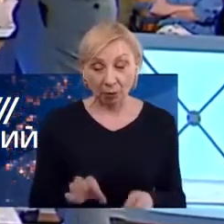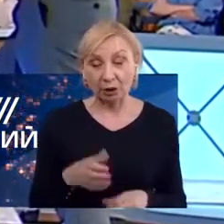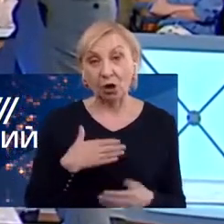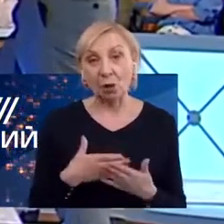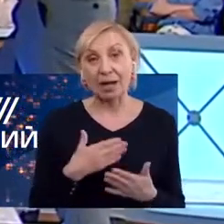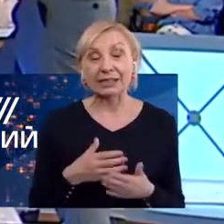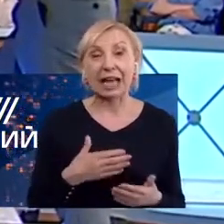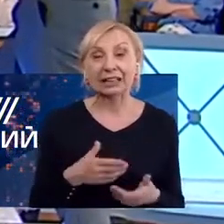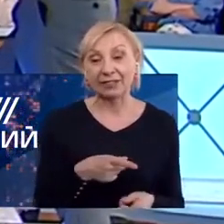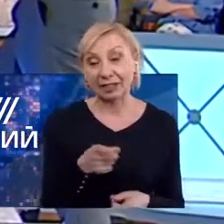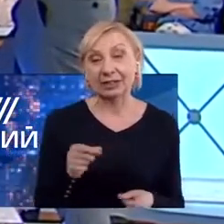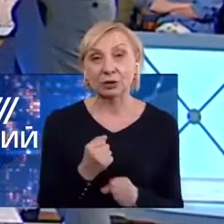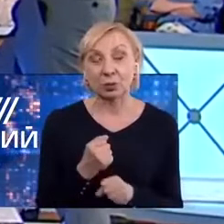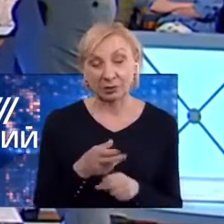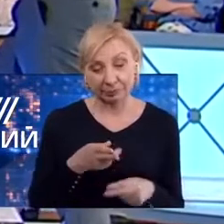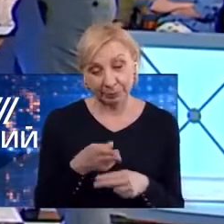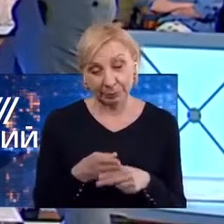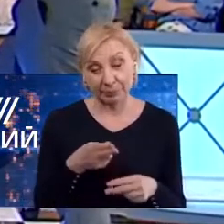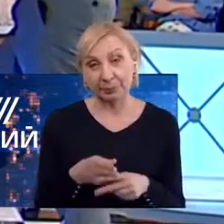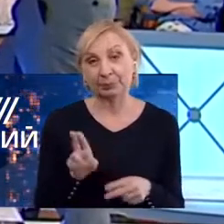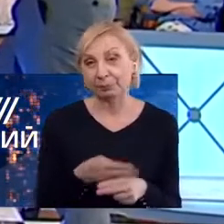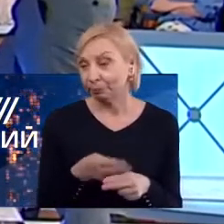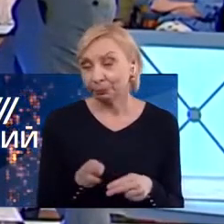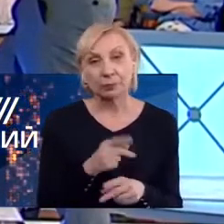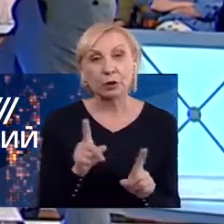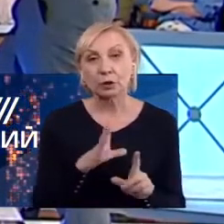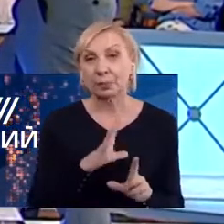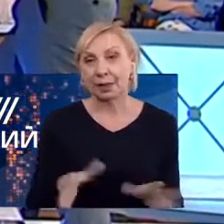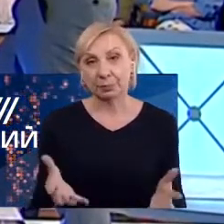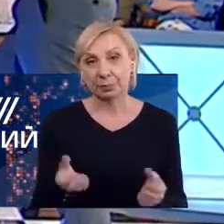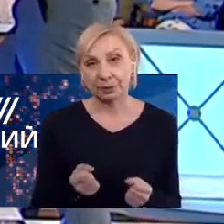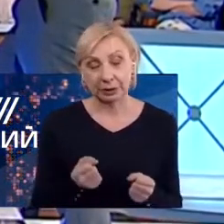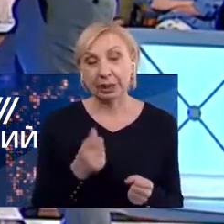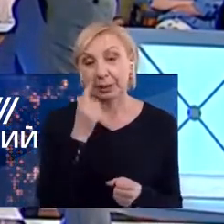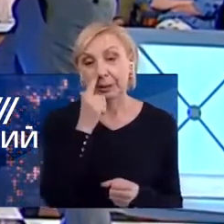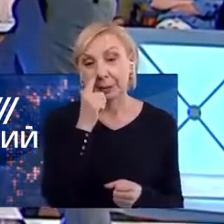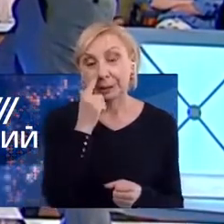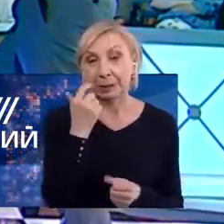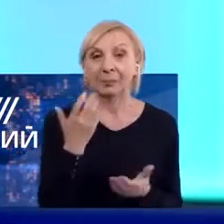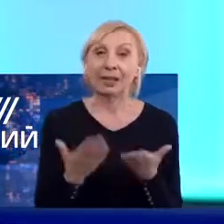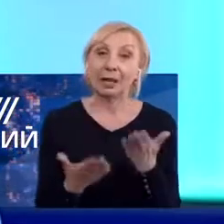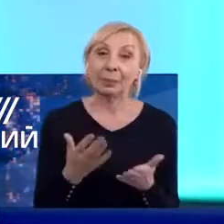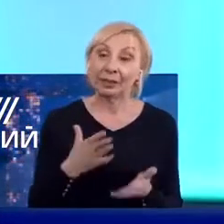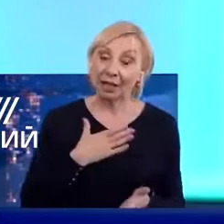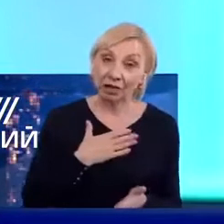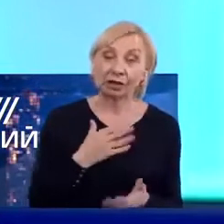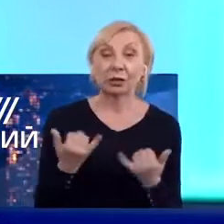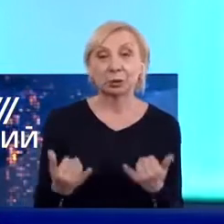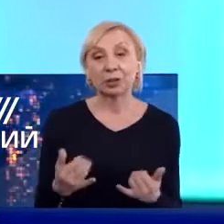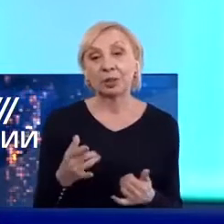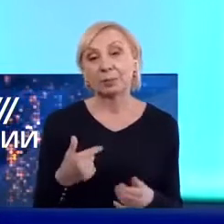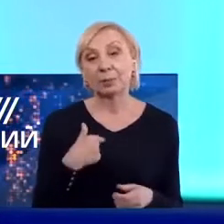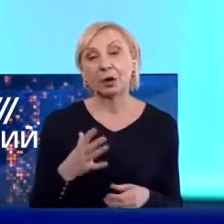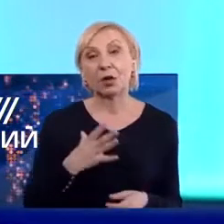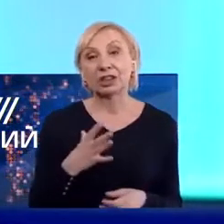активісти деякі зробили все для того, щоб не був прийнятий, був прийнятий лайтовий. Якщо б був прийнятий свободівців, то ми б сьогодні